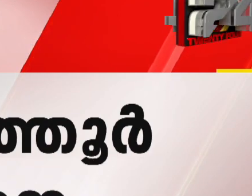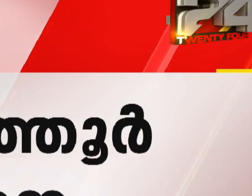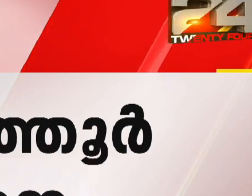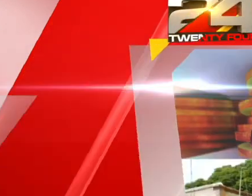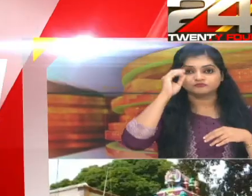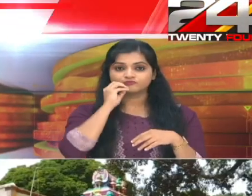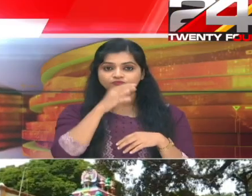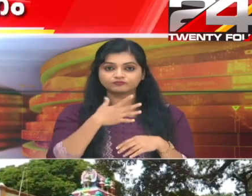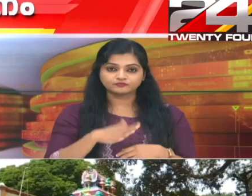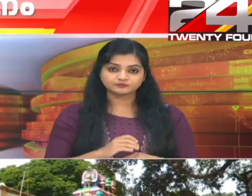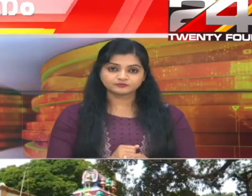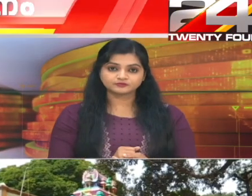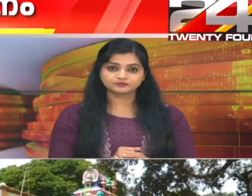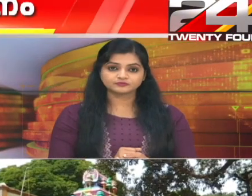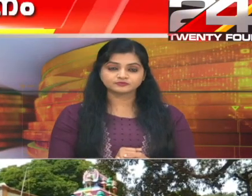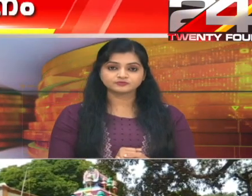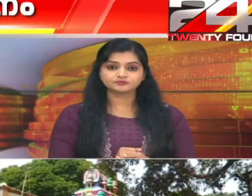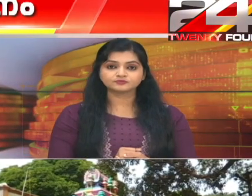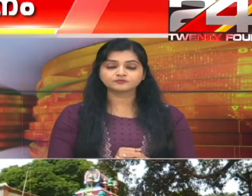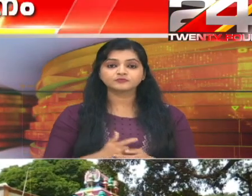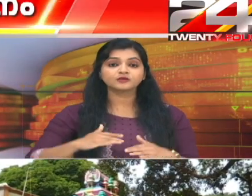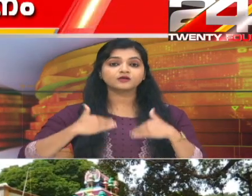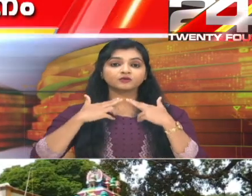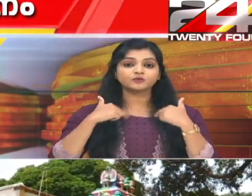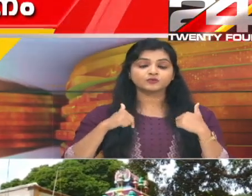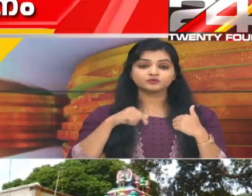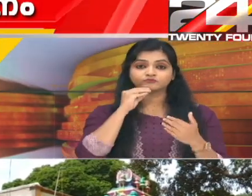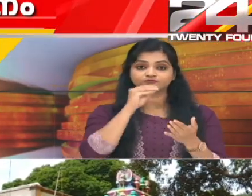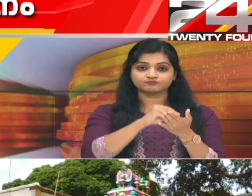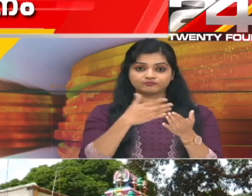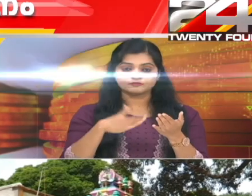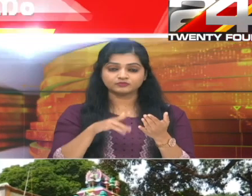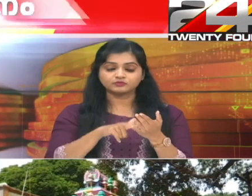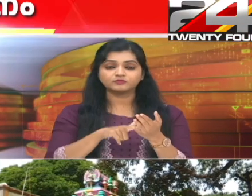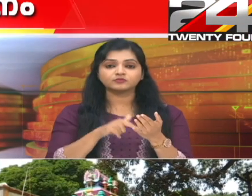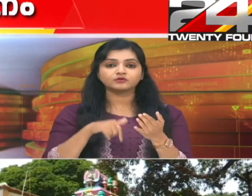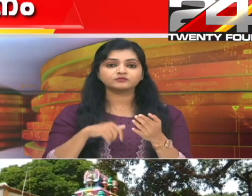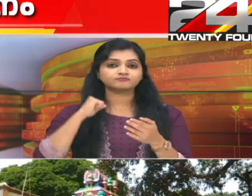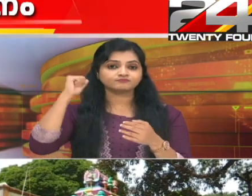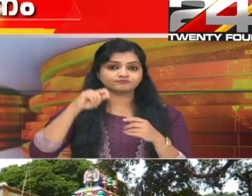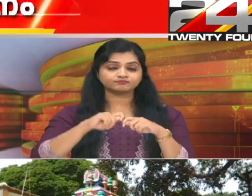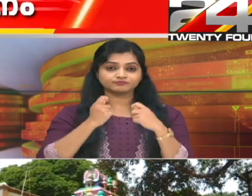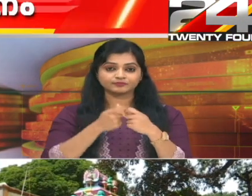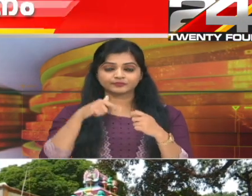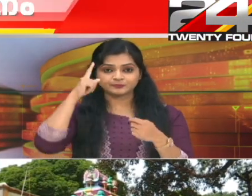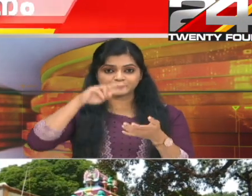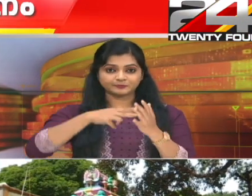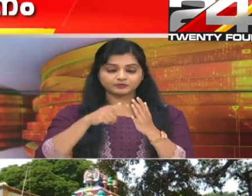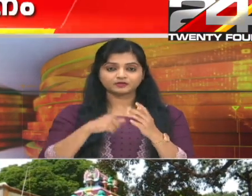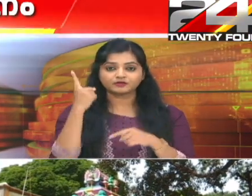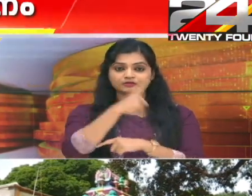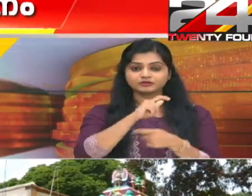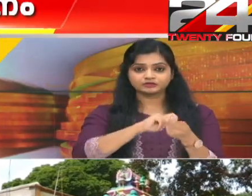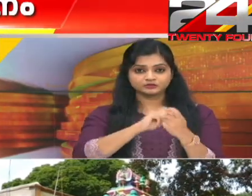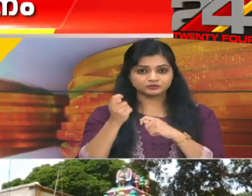ചെന്നൈയിൽ നിന്നും. മനീഷ്, ഈ ഹൈക്കോടതിയുടെ നിർദ്ദേശം വന്നതിന് പിന്നാലെയാണോ ഇത്തരത്തിൽ BJP ഈ കടയടപ്പ് സമരം മാറ്റിവെച്ചത്?